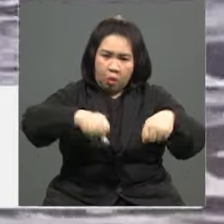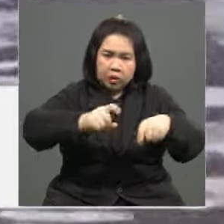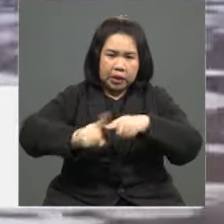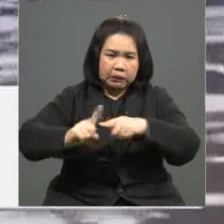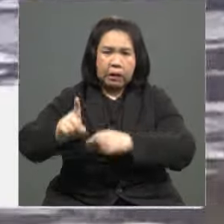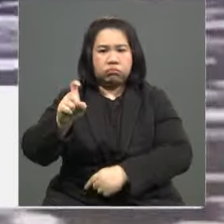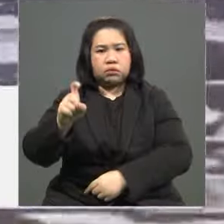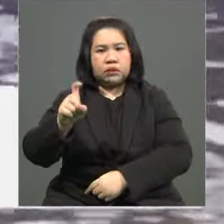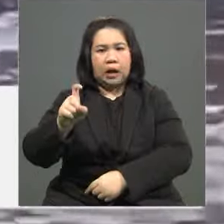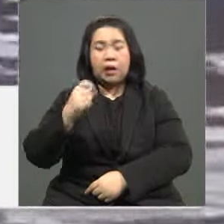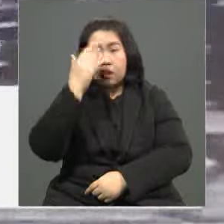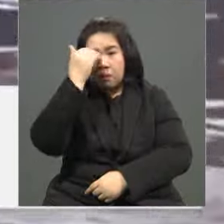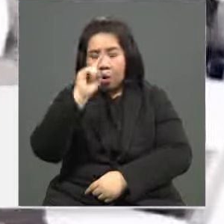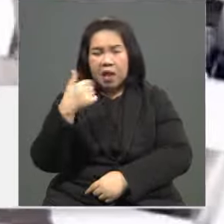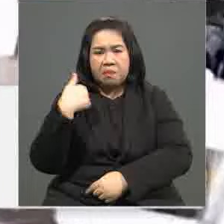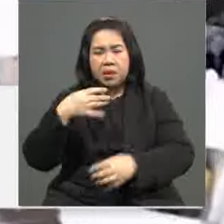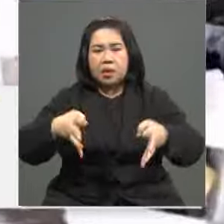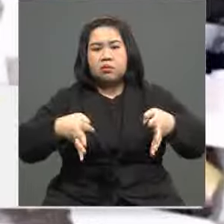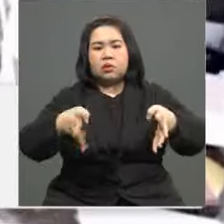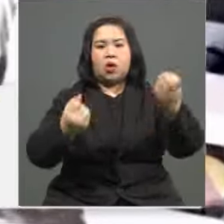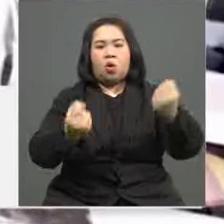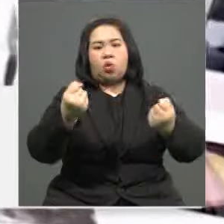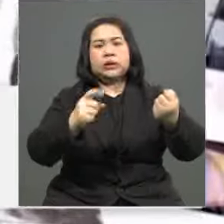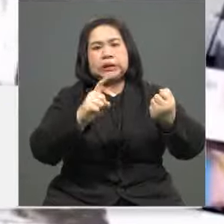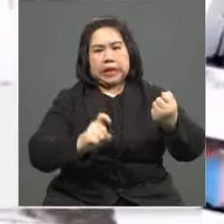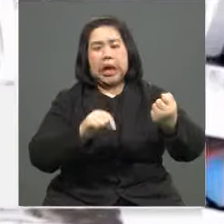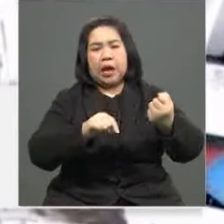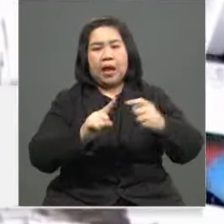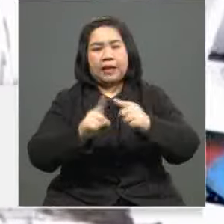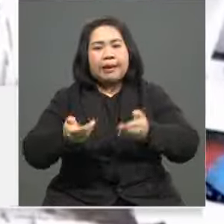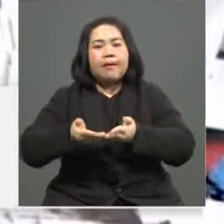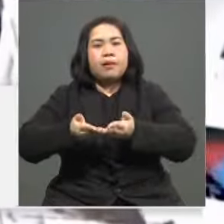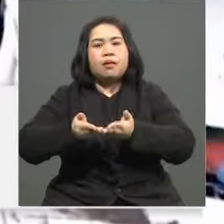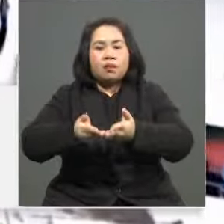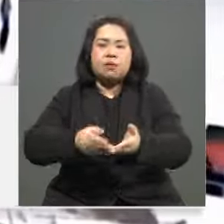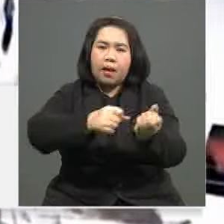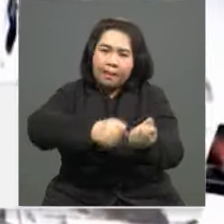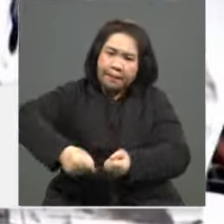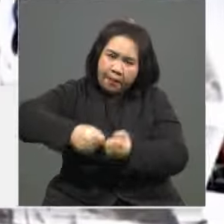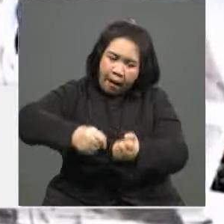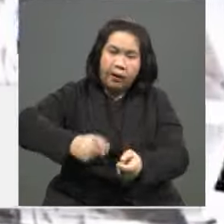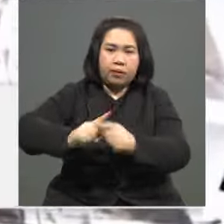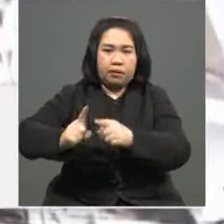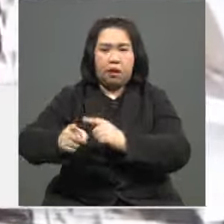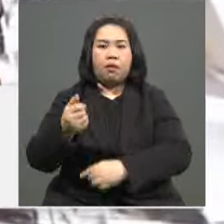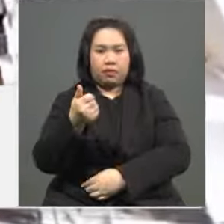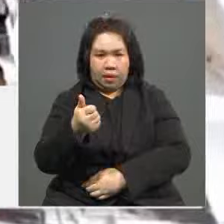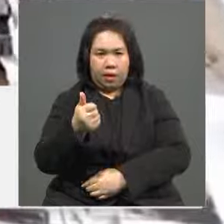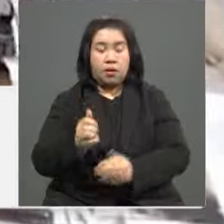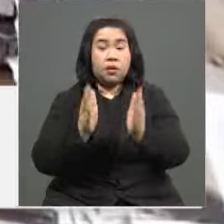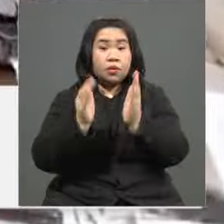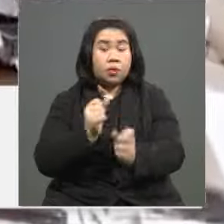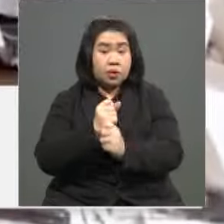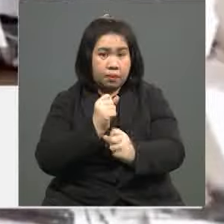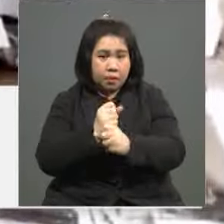ได้ขนาดใหญ่ก็ยังไปไม่ได้เนื่องจากว่ามีรถบรรทุกเสียหายขวางทางจราจรอยู่แต่ว่าเรือขนาดเล็กนั้นสามารถใช้เส้นทางนี้ได้และเจ้าหน้าที่คู่ภัยและอาสา